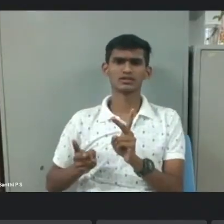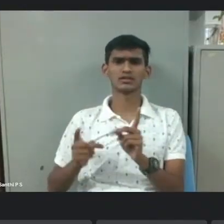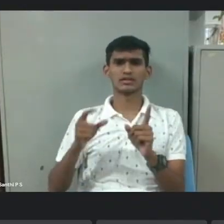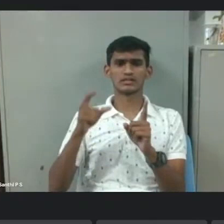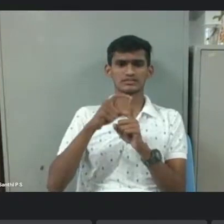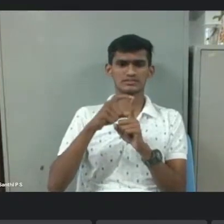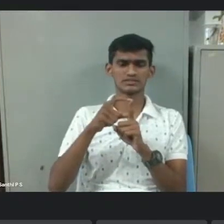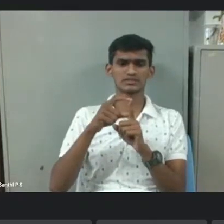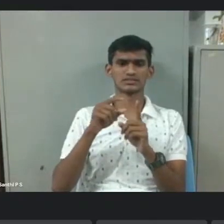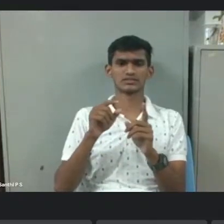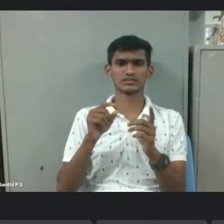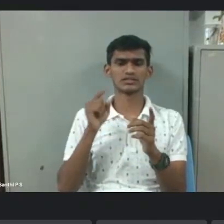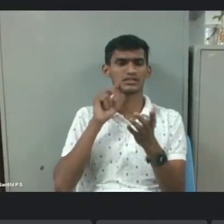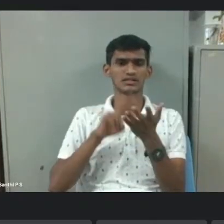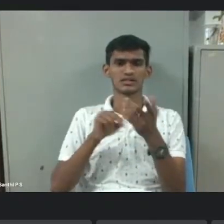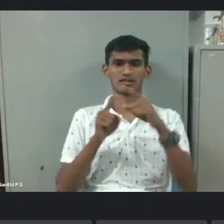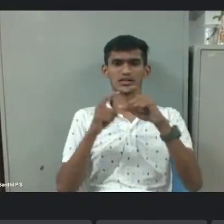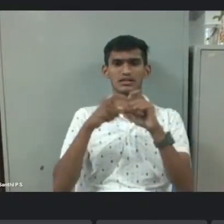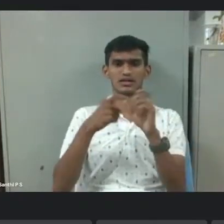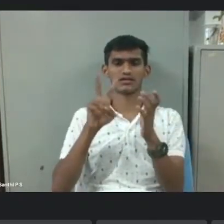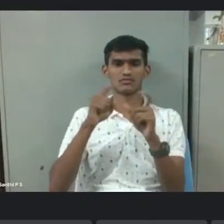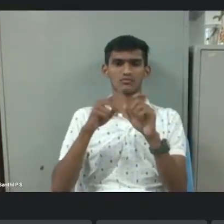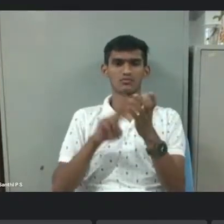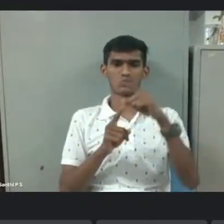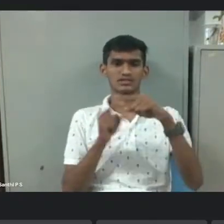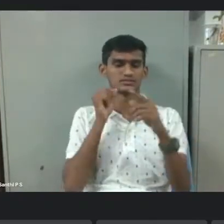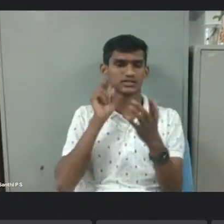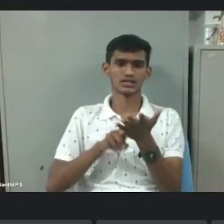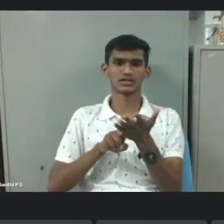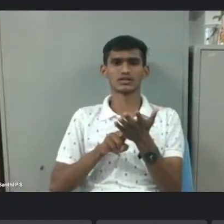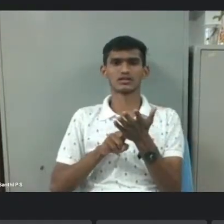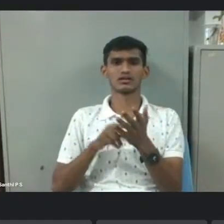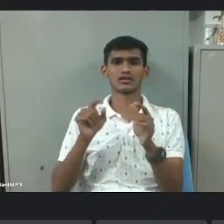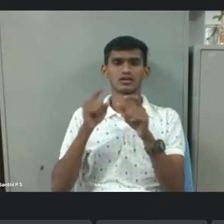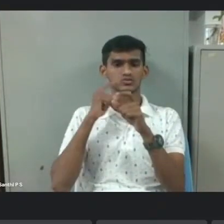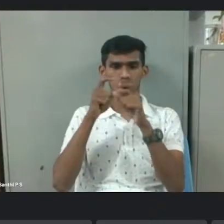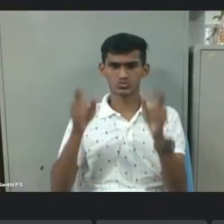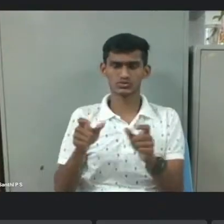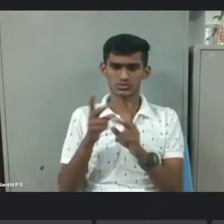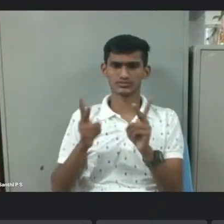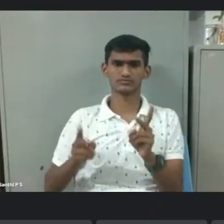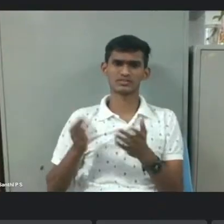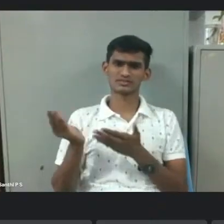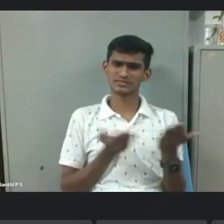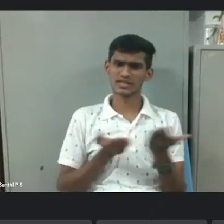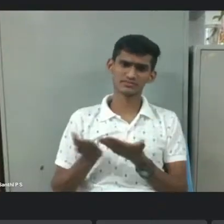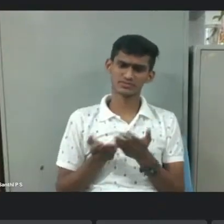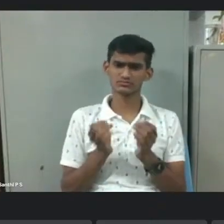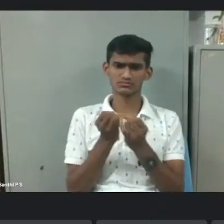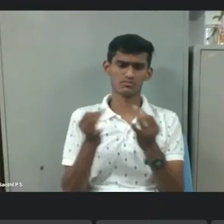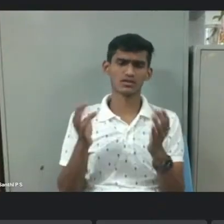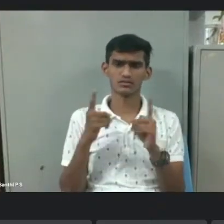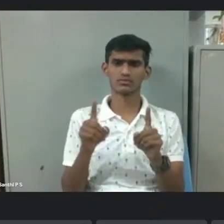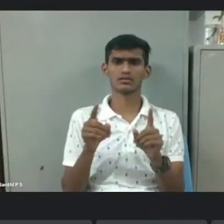ഇന്റർവെൻഷൻ സെന്ററുകളുണ്ട്. ഇവിടെ എല്ലാം സർവീസുകൾ ലഭ്യമാണ്. അതിന് ഒരു സ്ട്രക്ചേർഡ് ആയിട്ട് ആദ്യം തന്നെ നമ്മൾ ഇതിന്റെ ആവശ്യത്തിനുള്ള